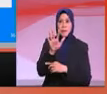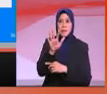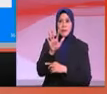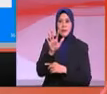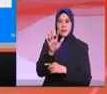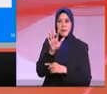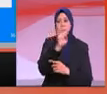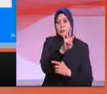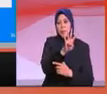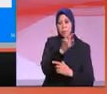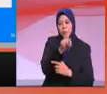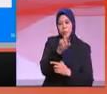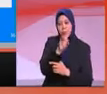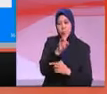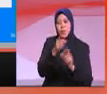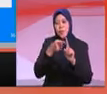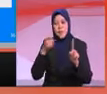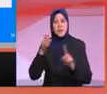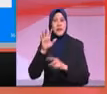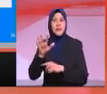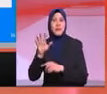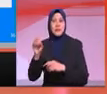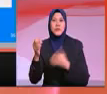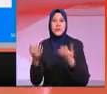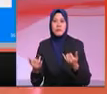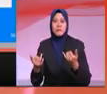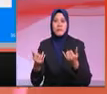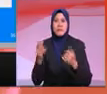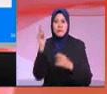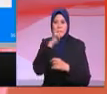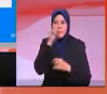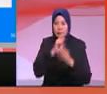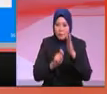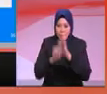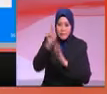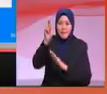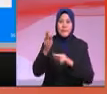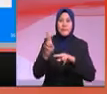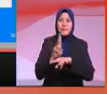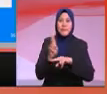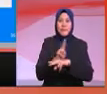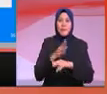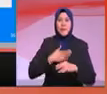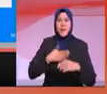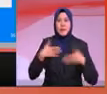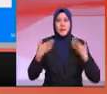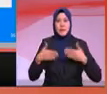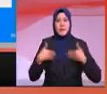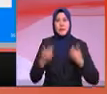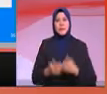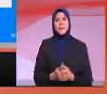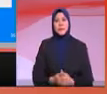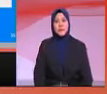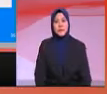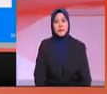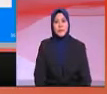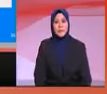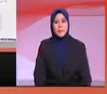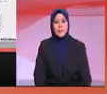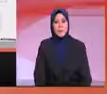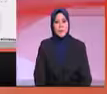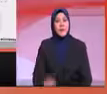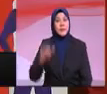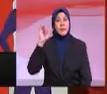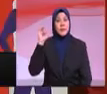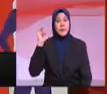ya, 4.7 daripada 50. Jadi ini rating yang amat tinggi sekali menggunakan MySejahtera. Next. Dan